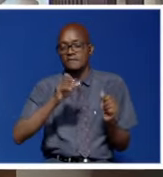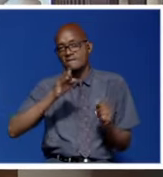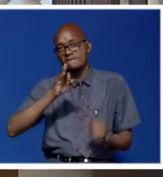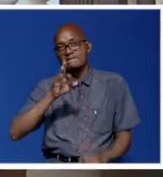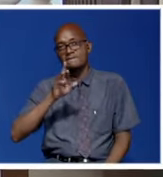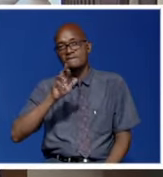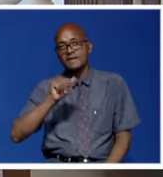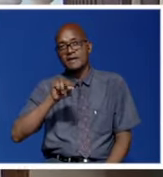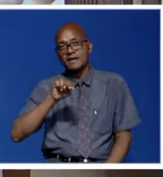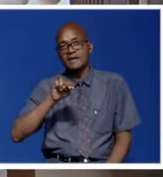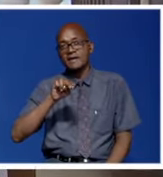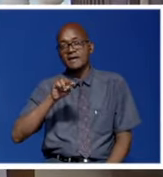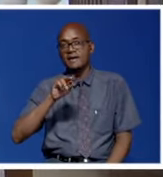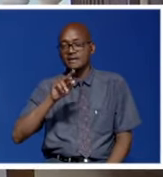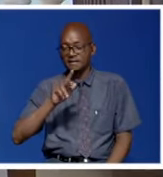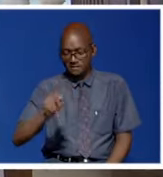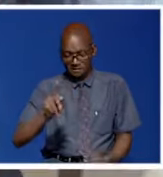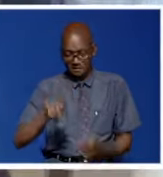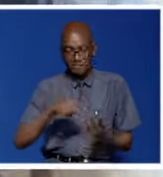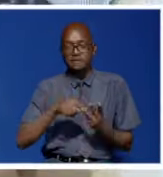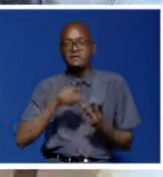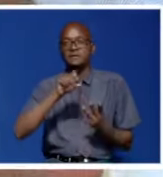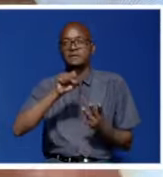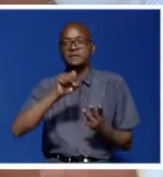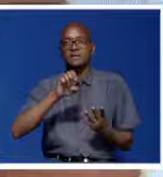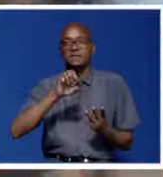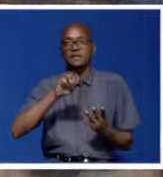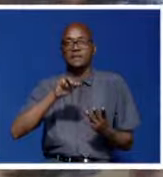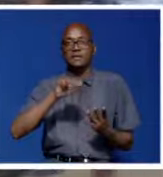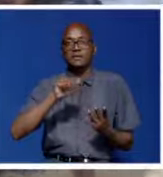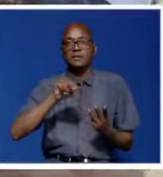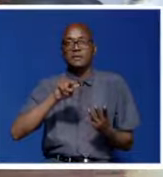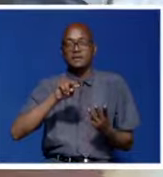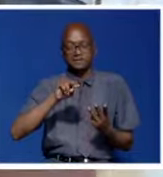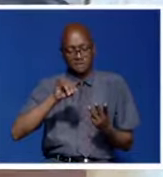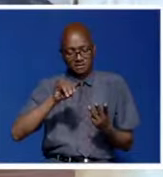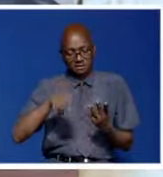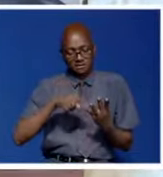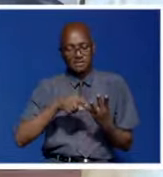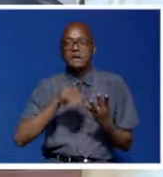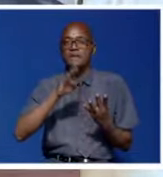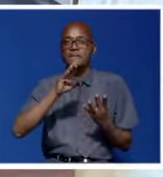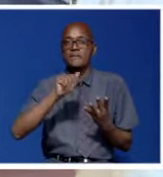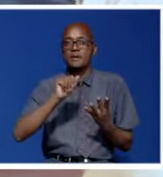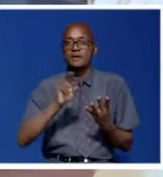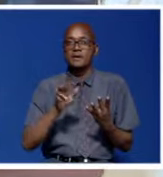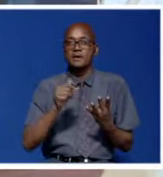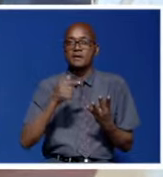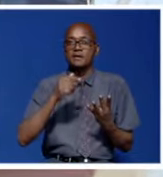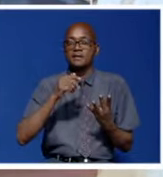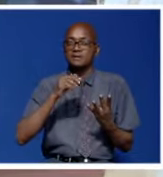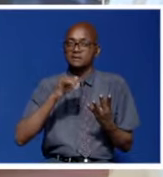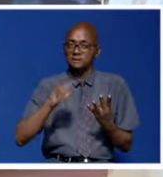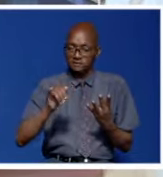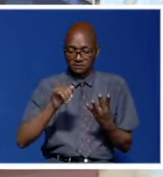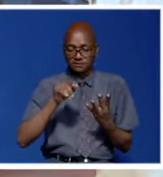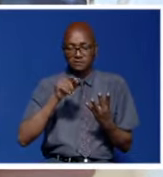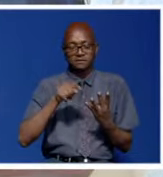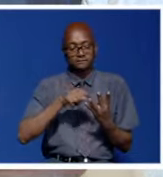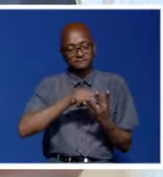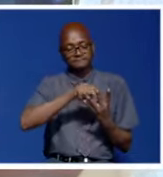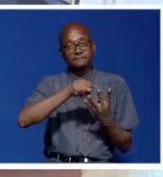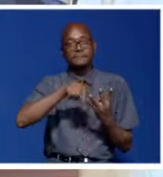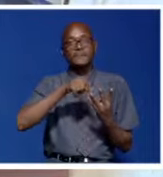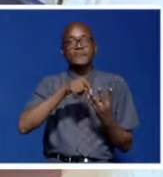Franki Kasimili Mduma, Selemani Amisi Baise na Baati Josefu Aduma. Kati ya